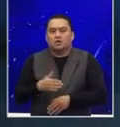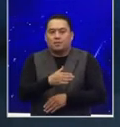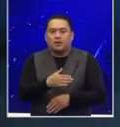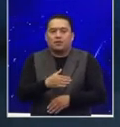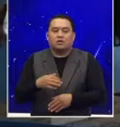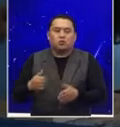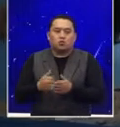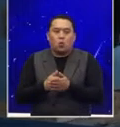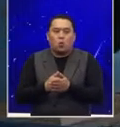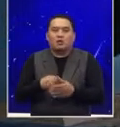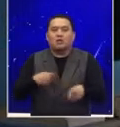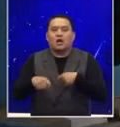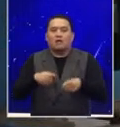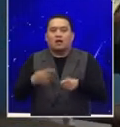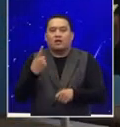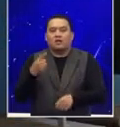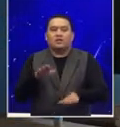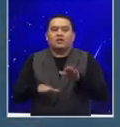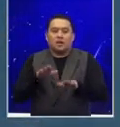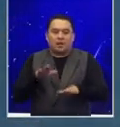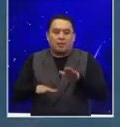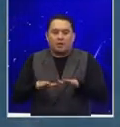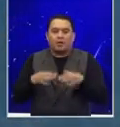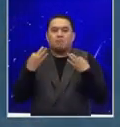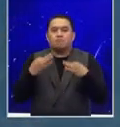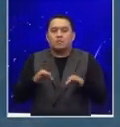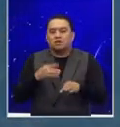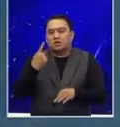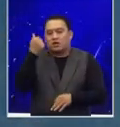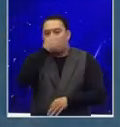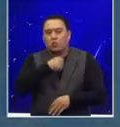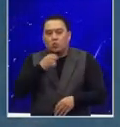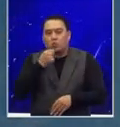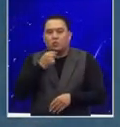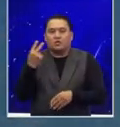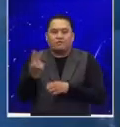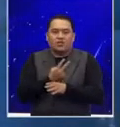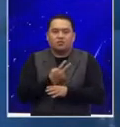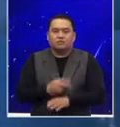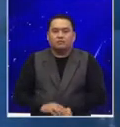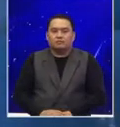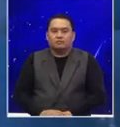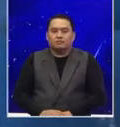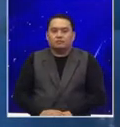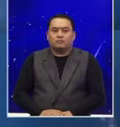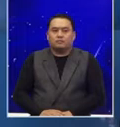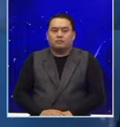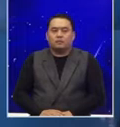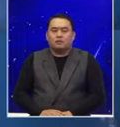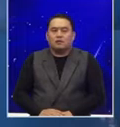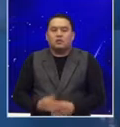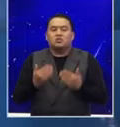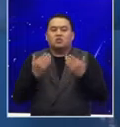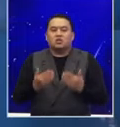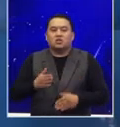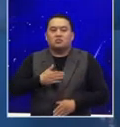икры доходит до товарного веса в 1 килограмм. Это позволяет за год получать продукцию дважды. В данный момент